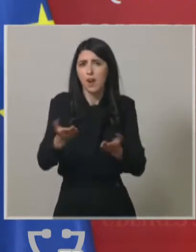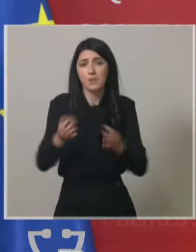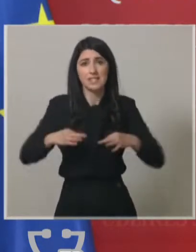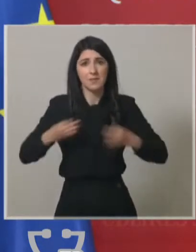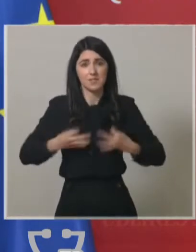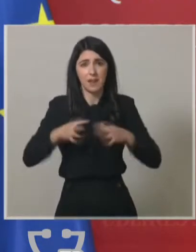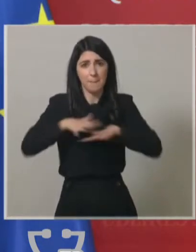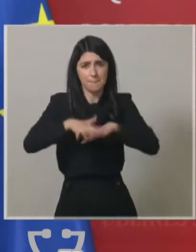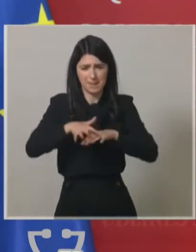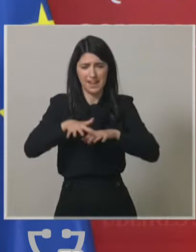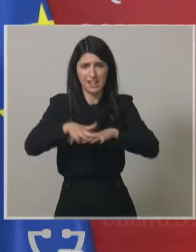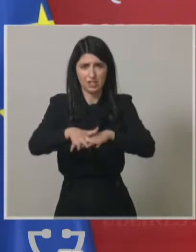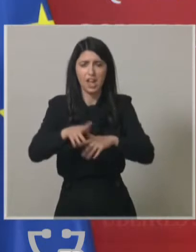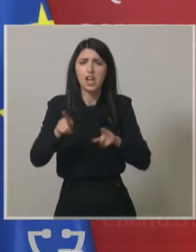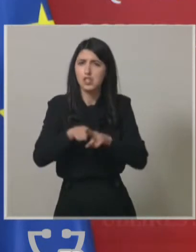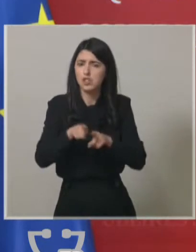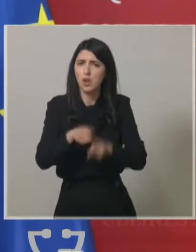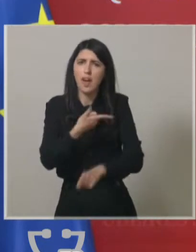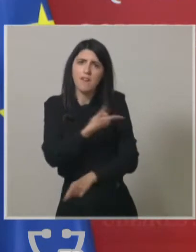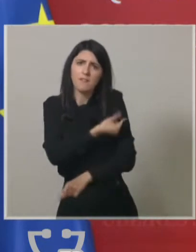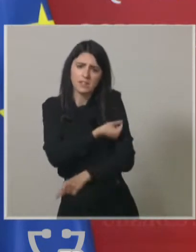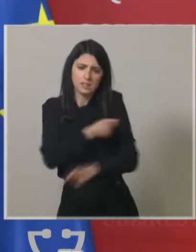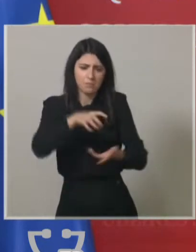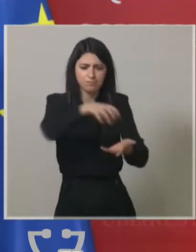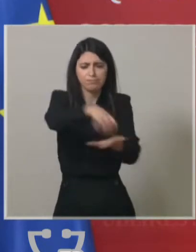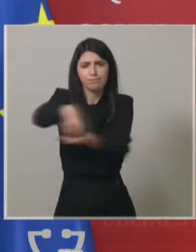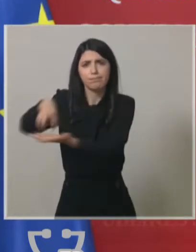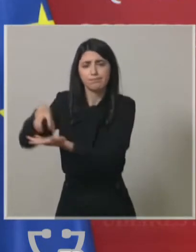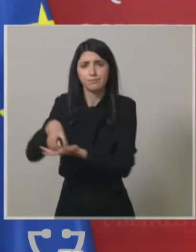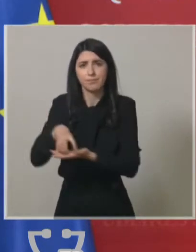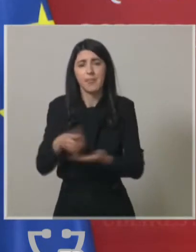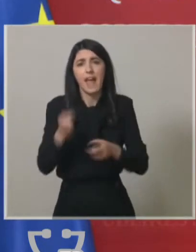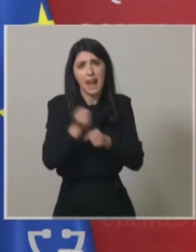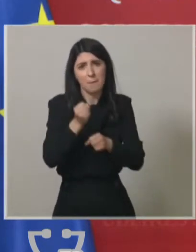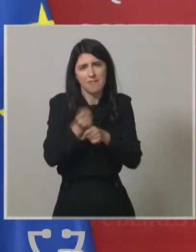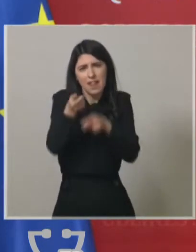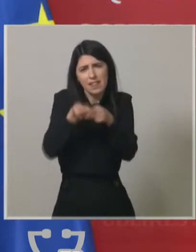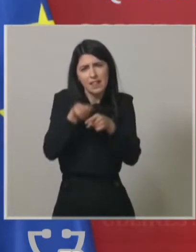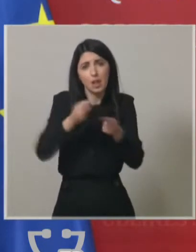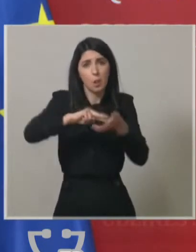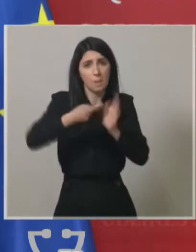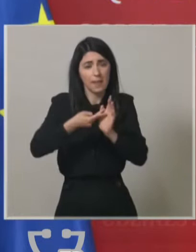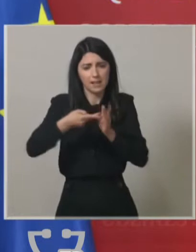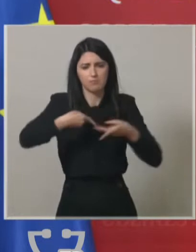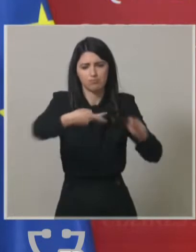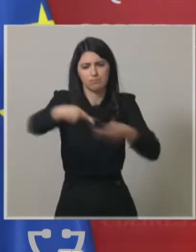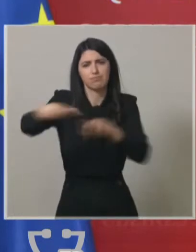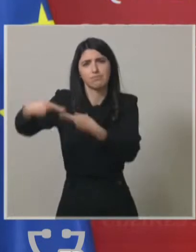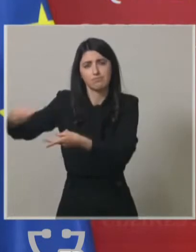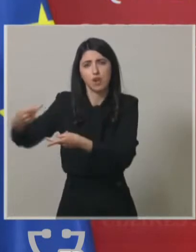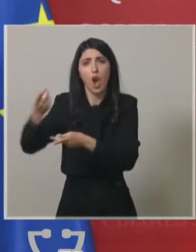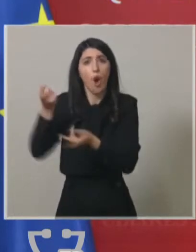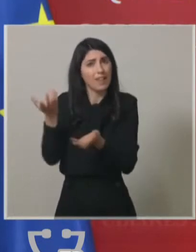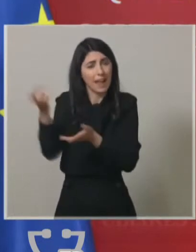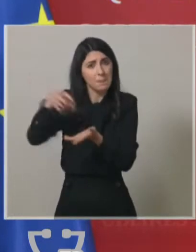здравствена мрежа и вакцинални пунктови. Направен е детален план за транспорт од